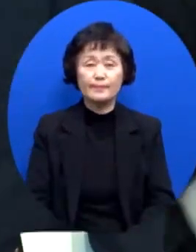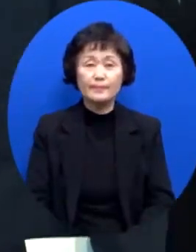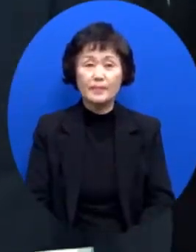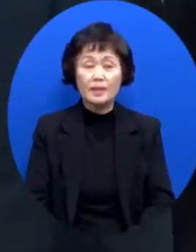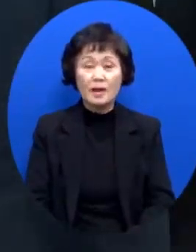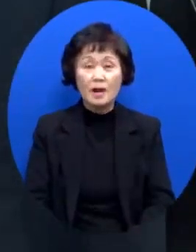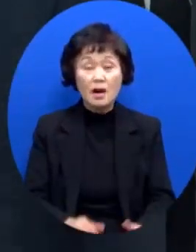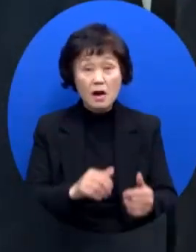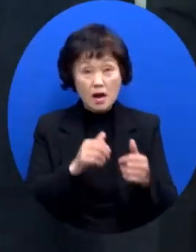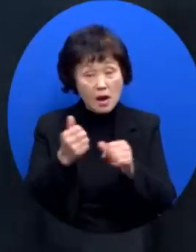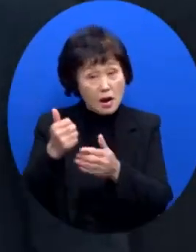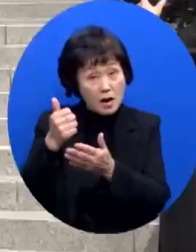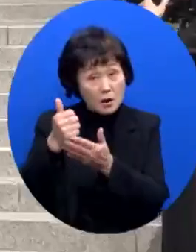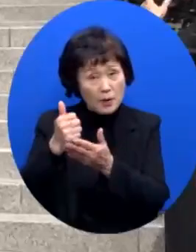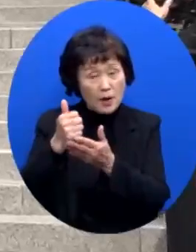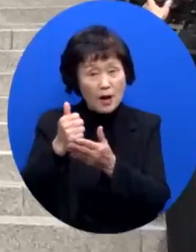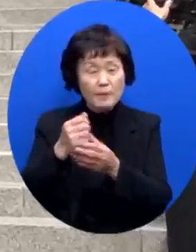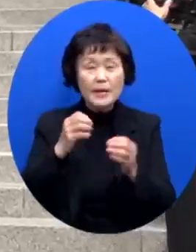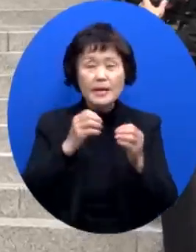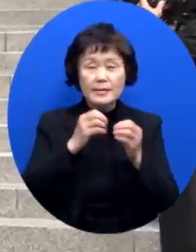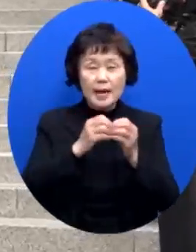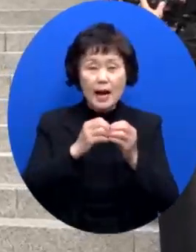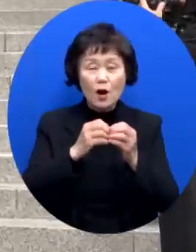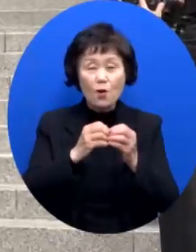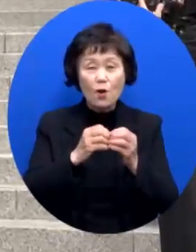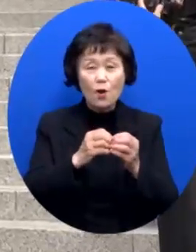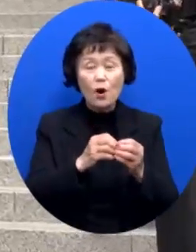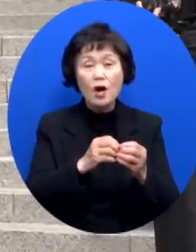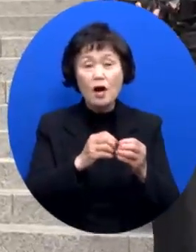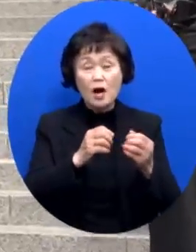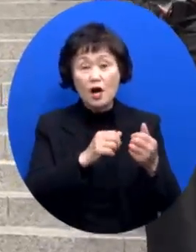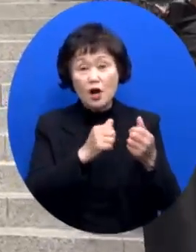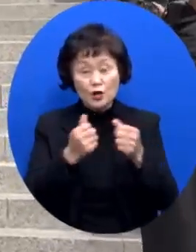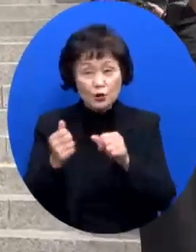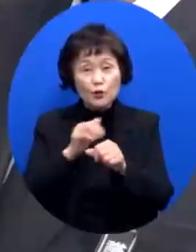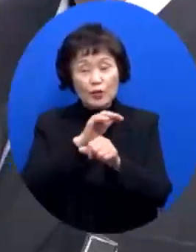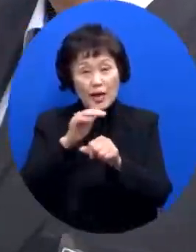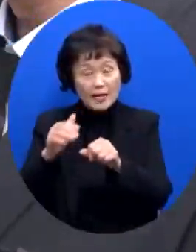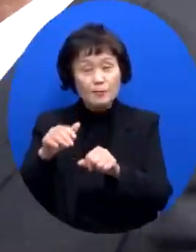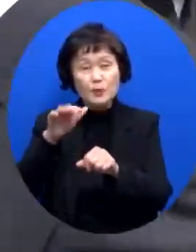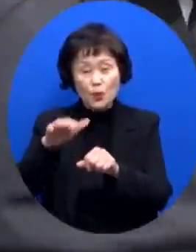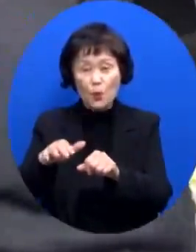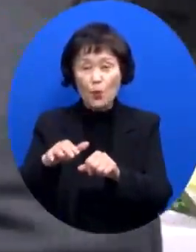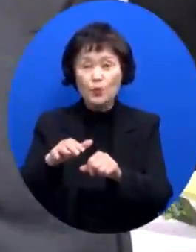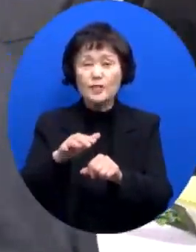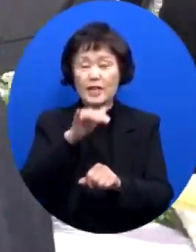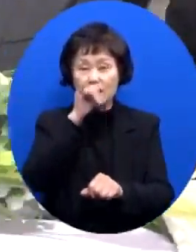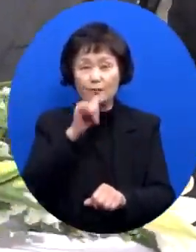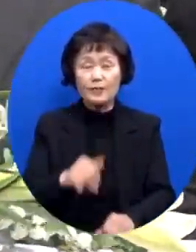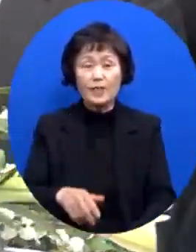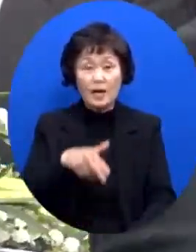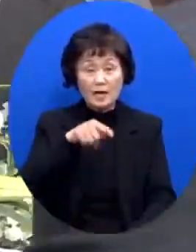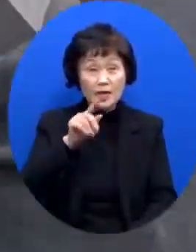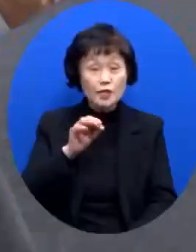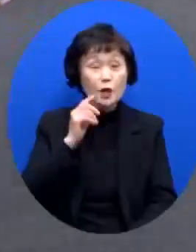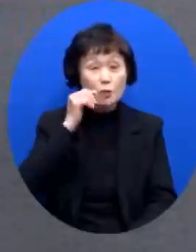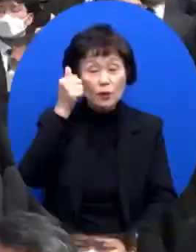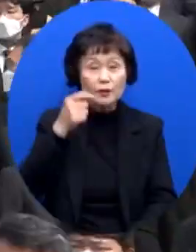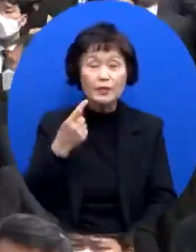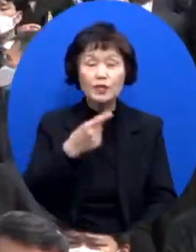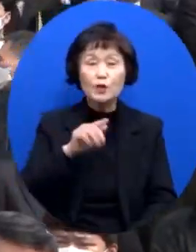고인의 유해는 창원 공원 요원 에서 하관 예배를 드리는 안장 됐습니다 고 정필도 목사 는